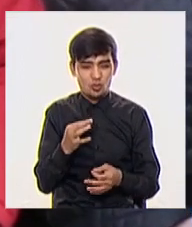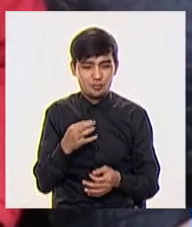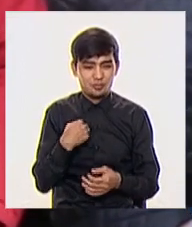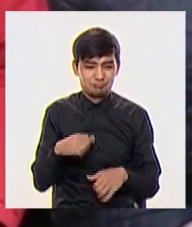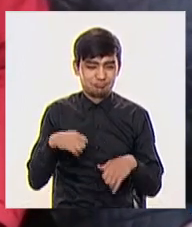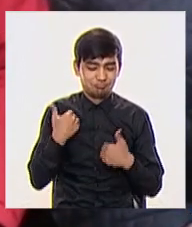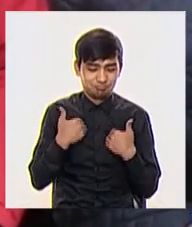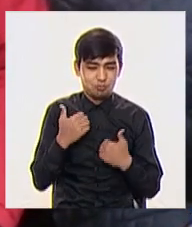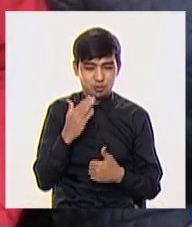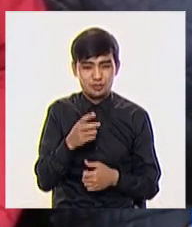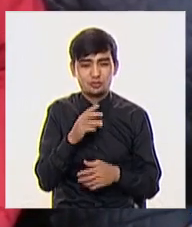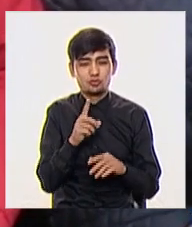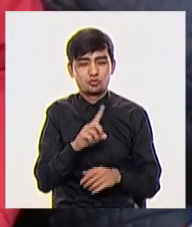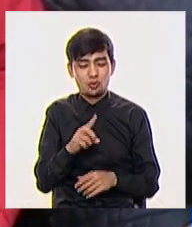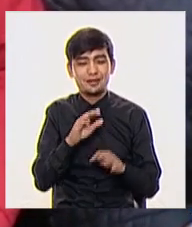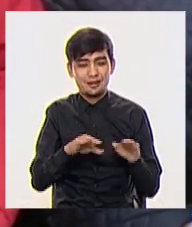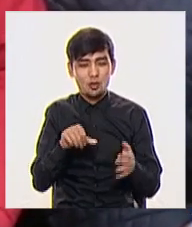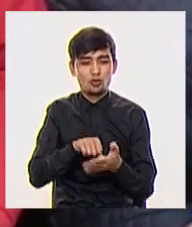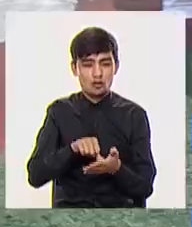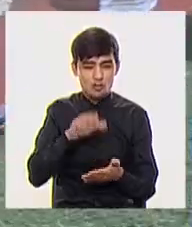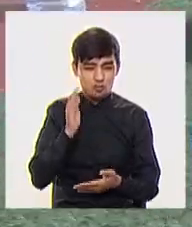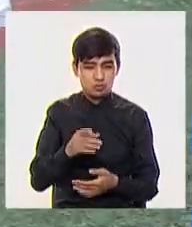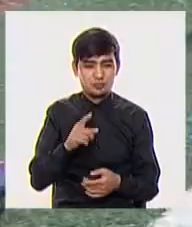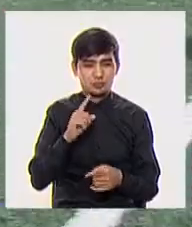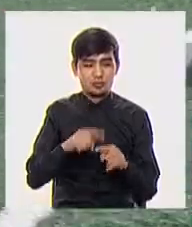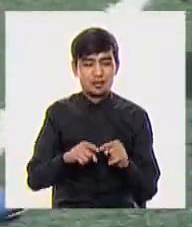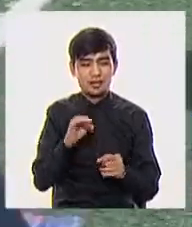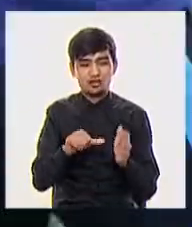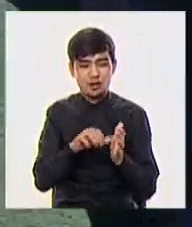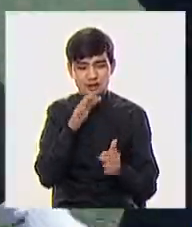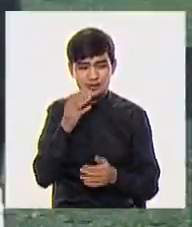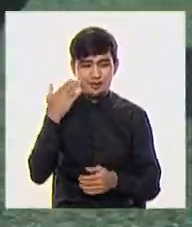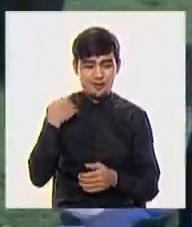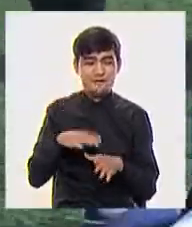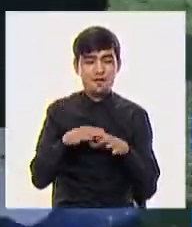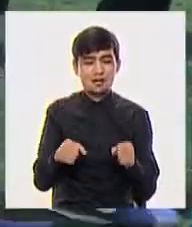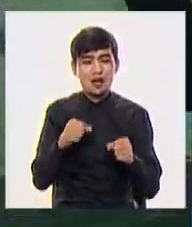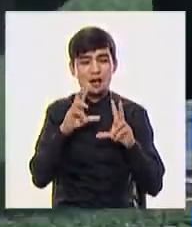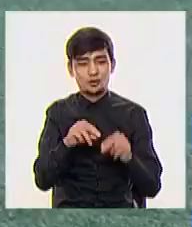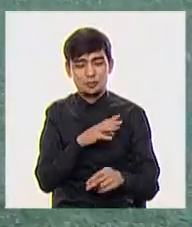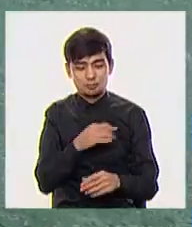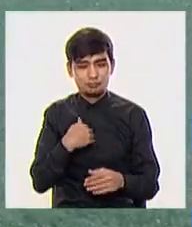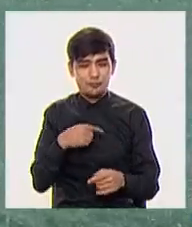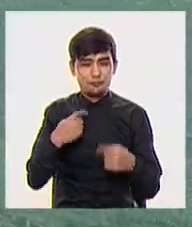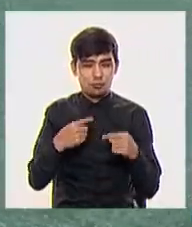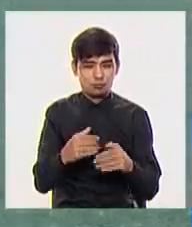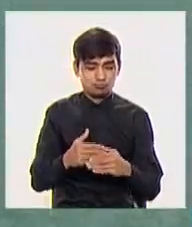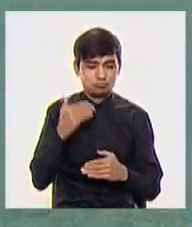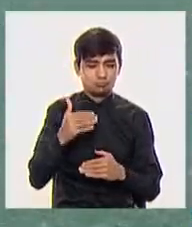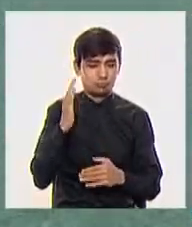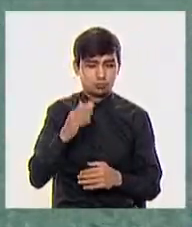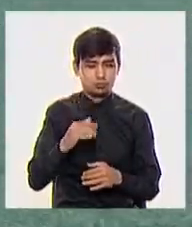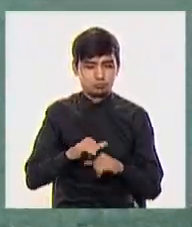постараемся гарантируем что дети будут участвовать а лишь шесть лет назад власти обещали что поднимут футбол на высокий уровень